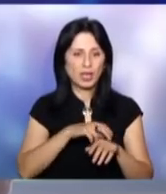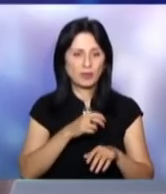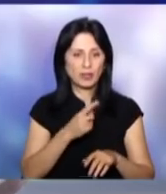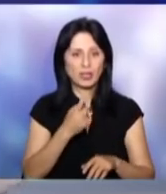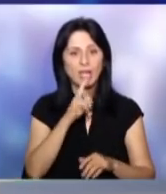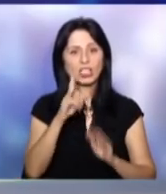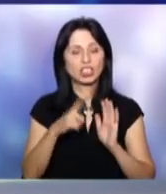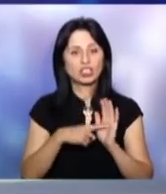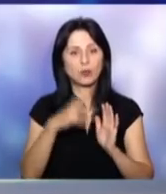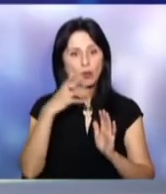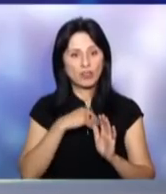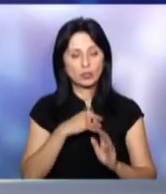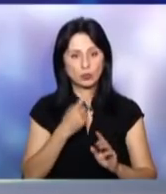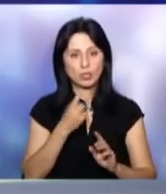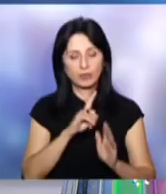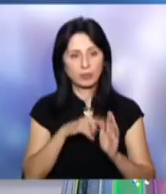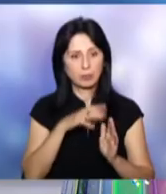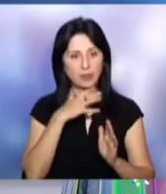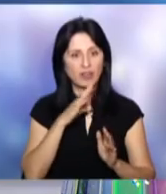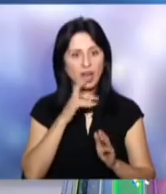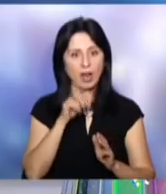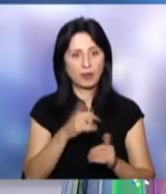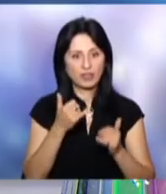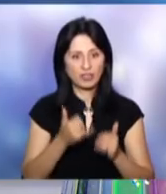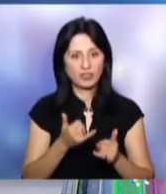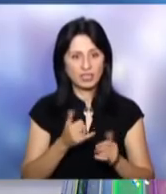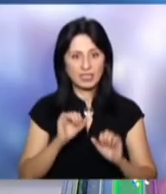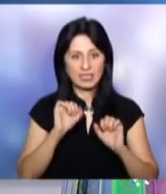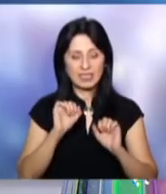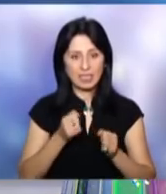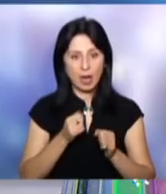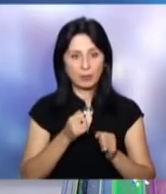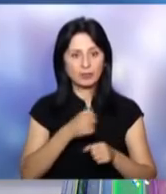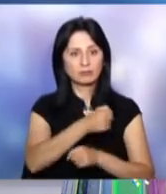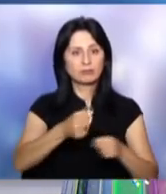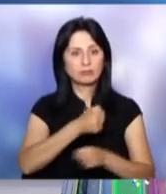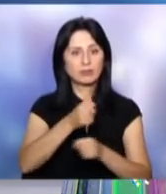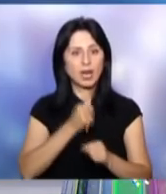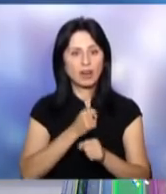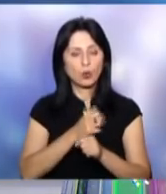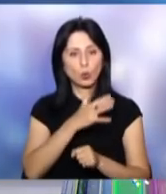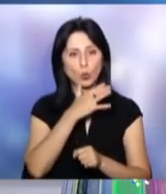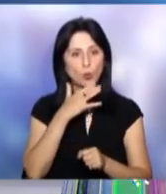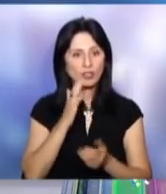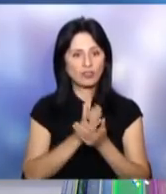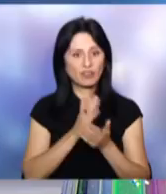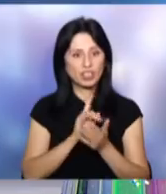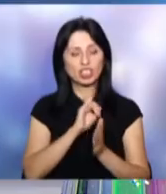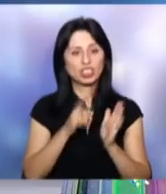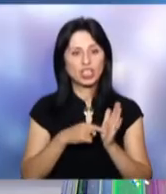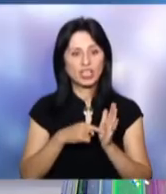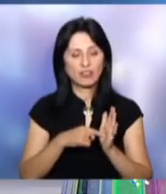ერთი შეკითხვა უნდა მოვასწრო, იმიტომ რომ ძალიან ბევრი ქალბატონი ახლა ზამთრისთვის მარაგს ამზადებს და უამრავი გვაქვს ასეთი